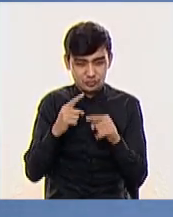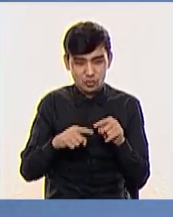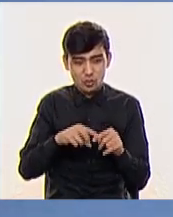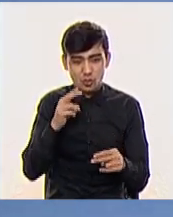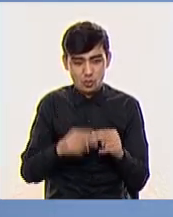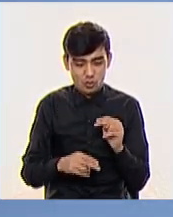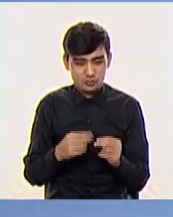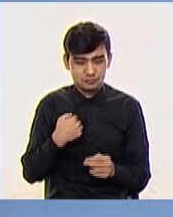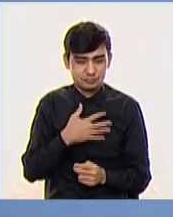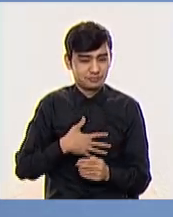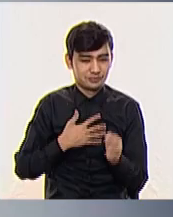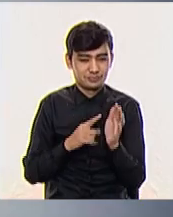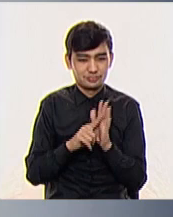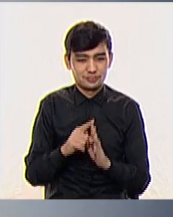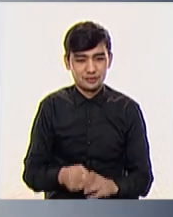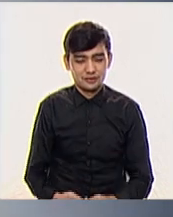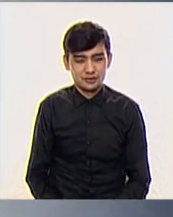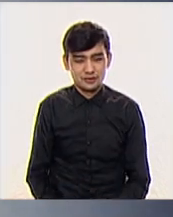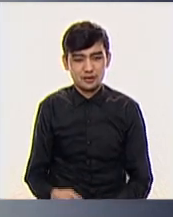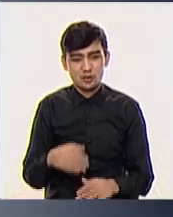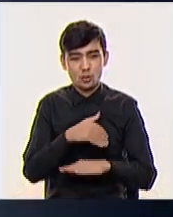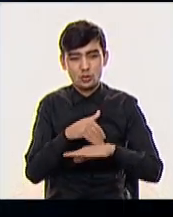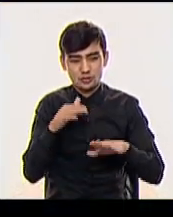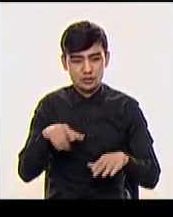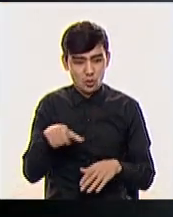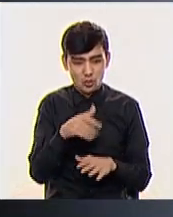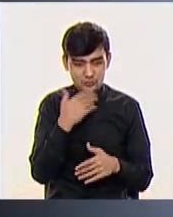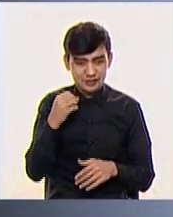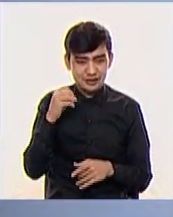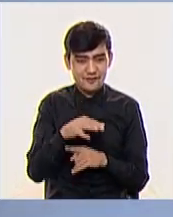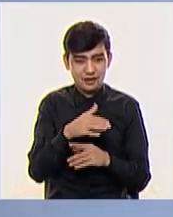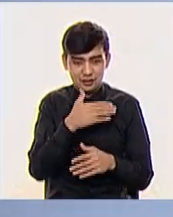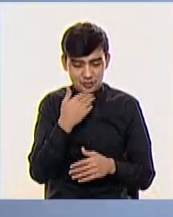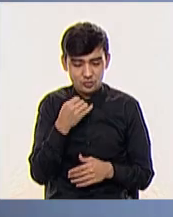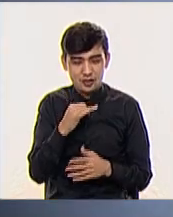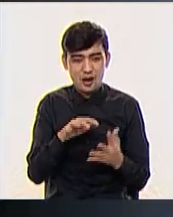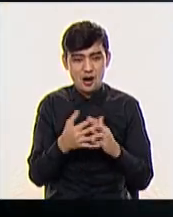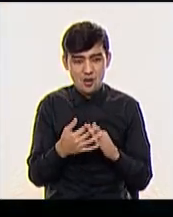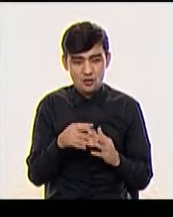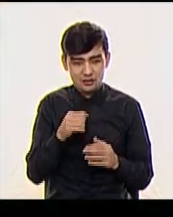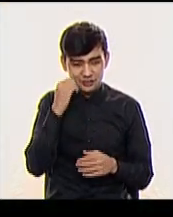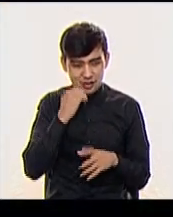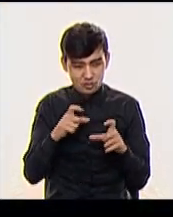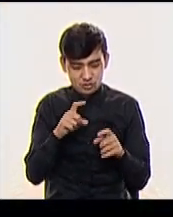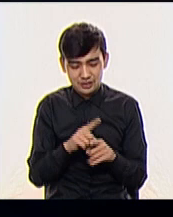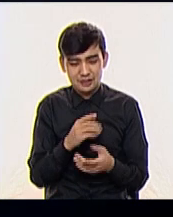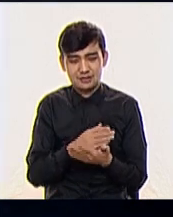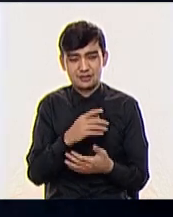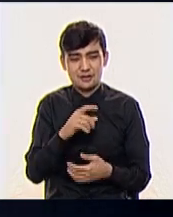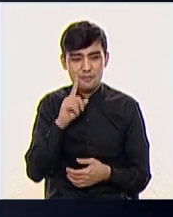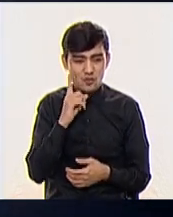жатқанына уайымдап отыр. Көшеде жол жоқ, свет жоқ. Ауылда кәрі кісілер бар, жас балалар